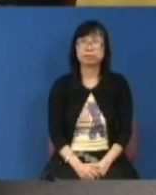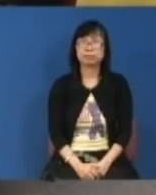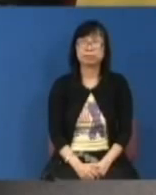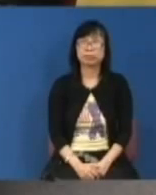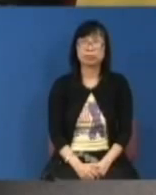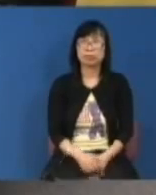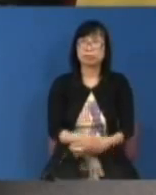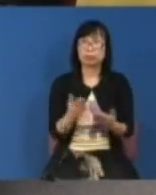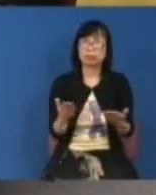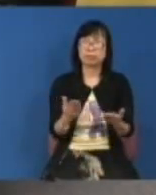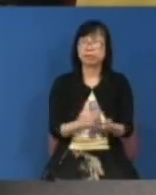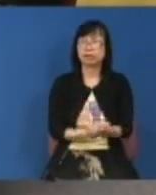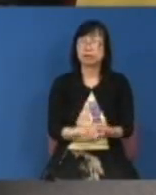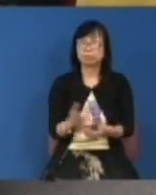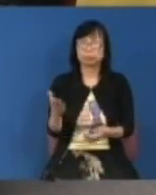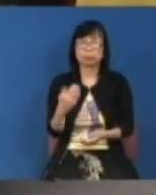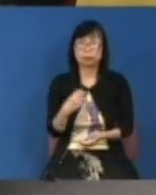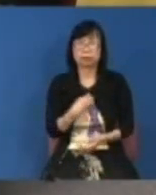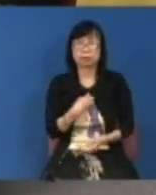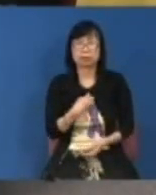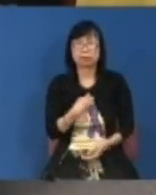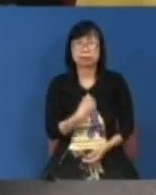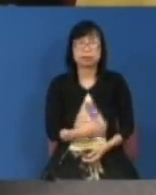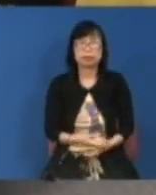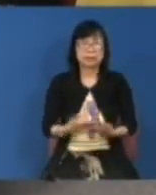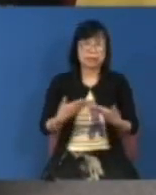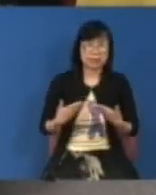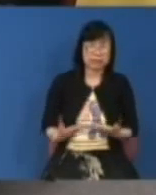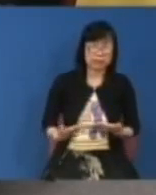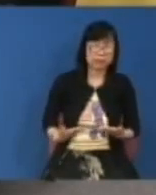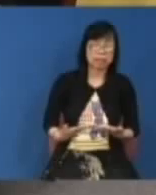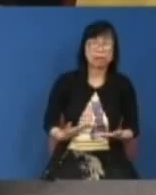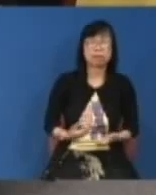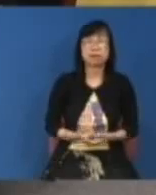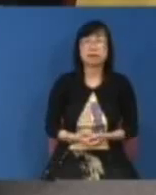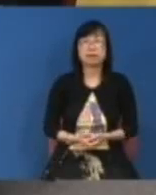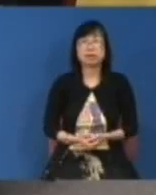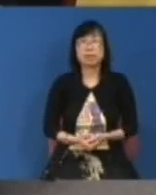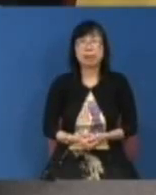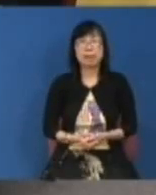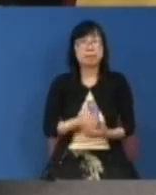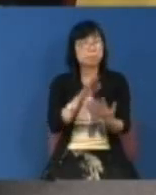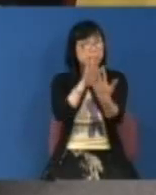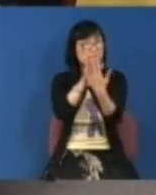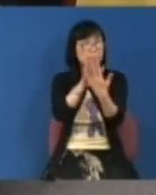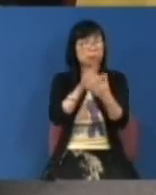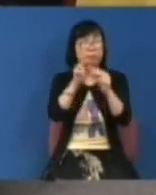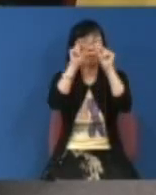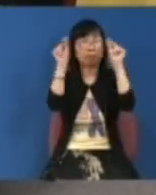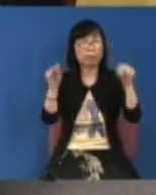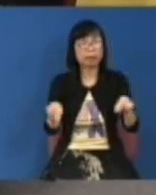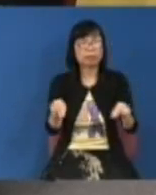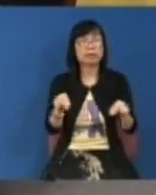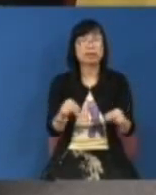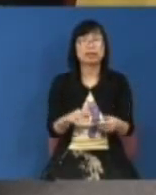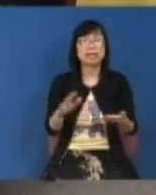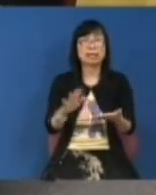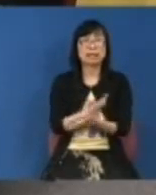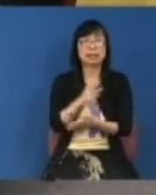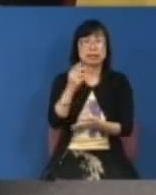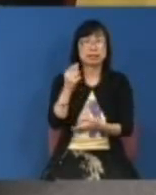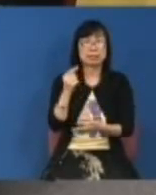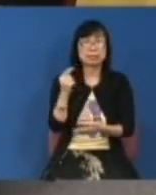就咁樣一個回事。咁所以其實我覺得，當日而家面對嘅問題是一個。一年前剩下